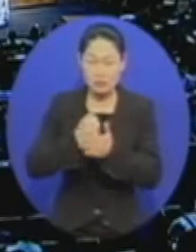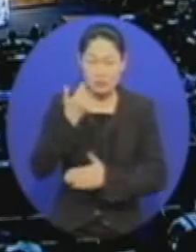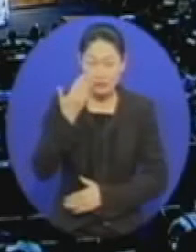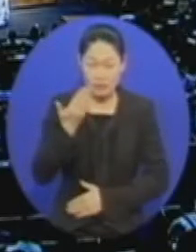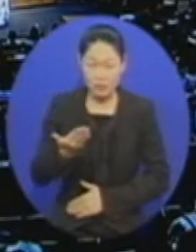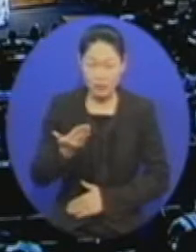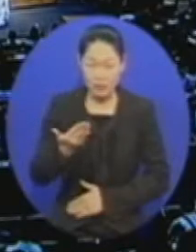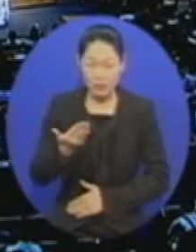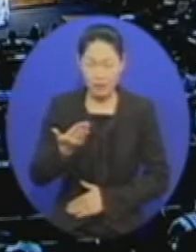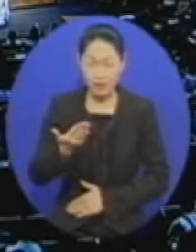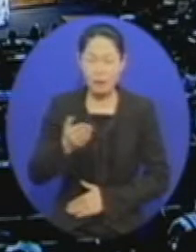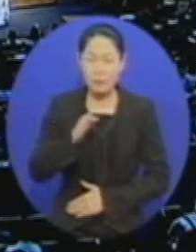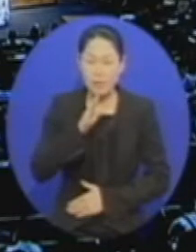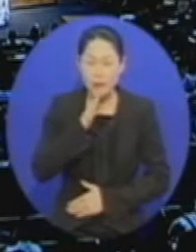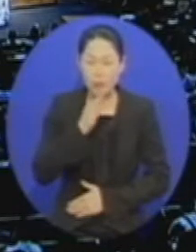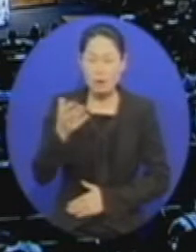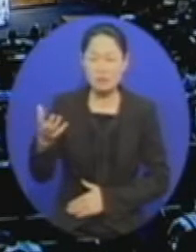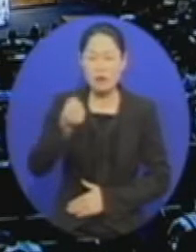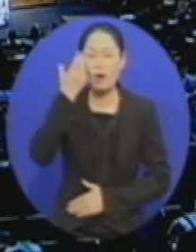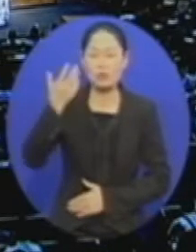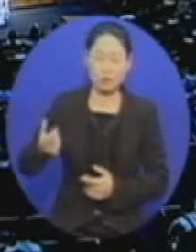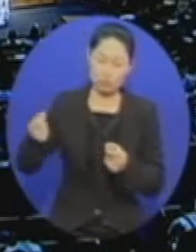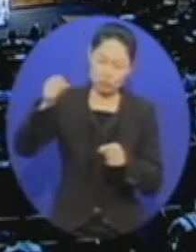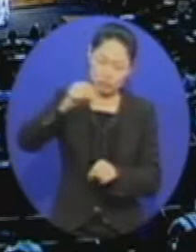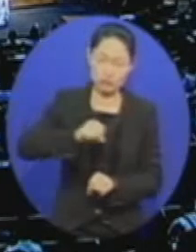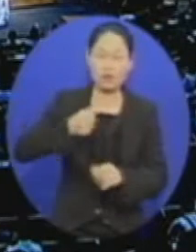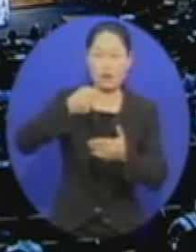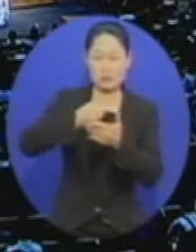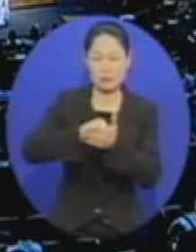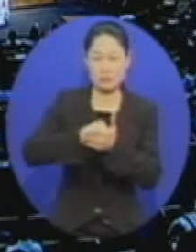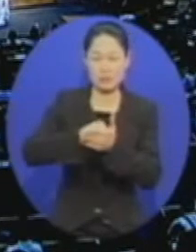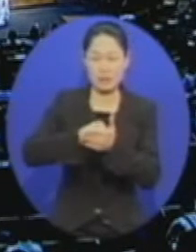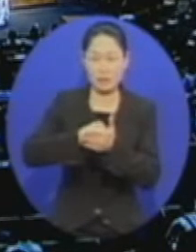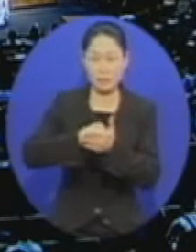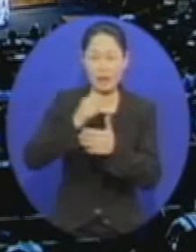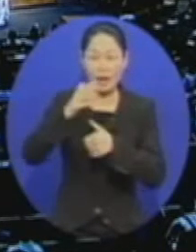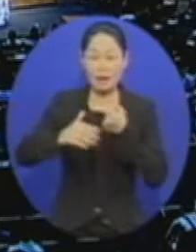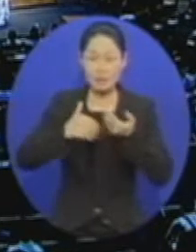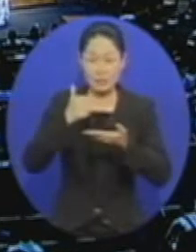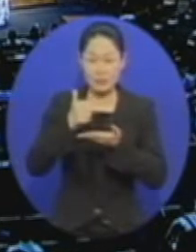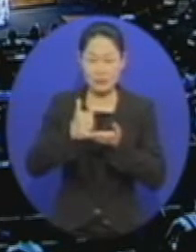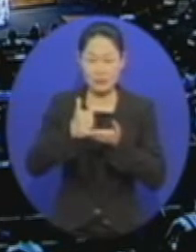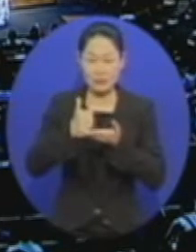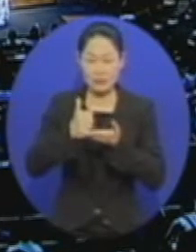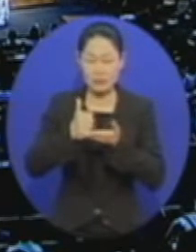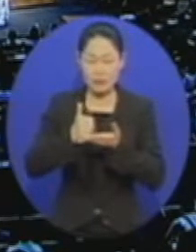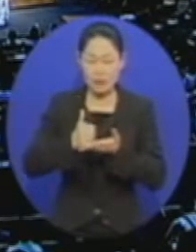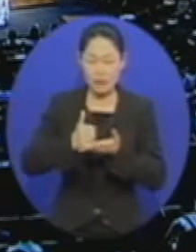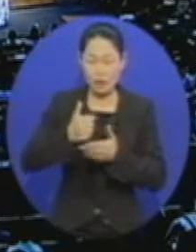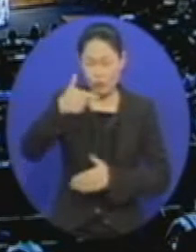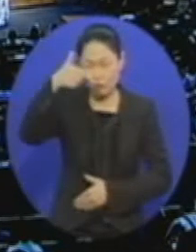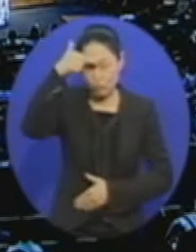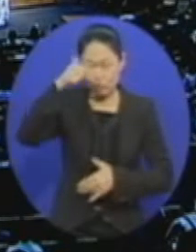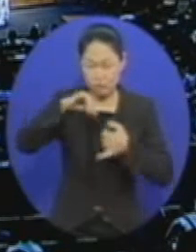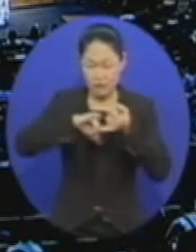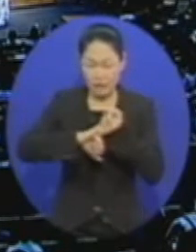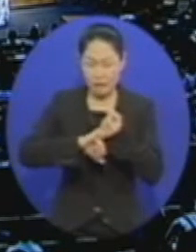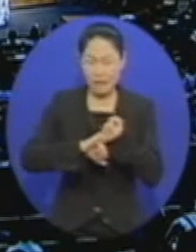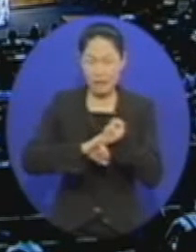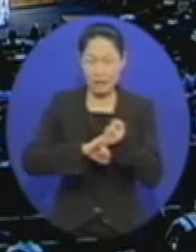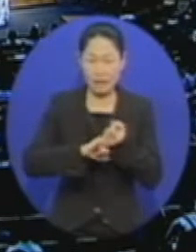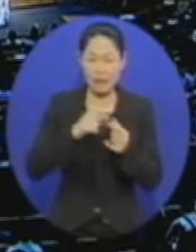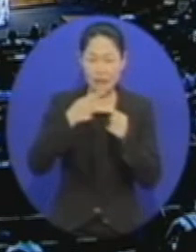성령을 부으심 기로 하나님이 정하셔서 써요 하나님이 구약의 3가지 절기를